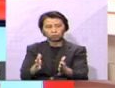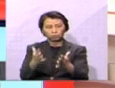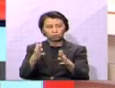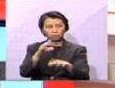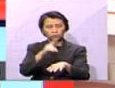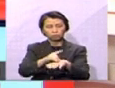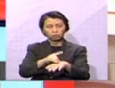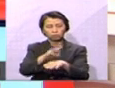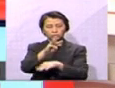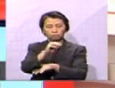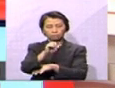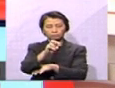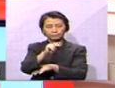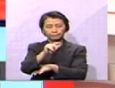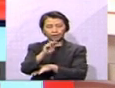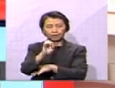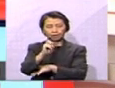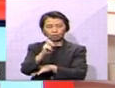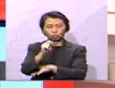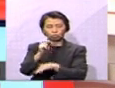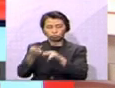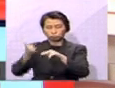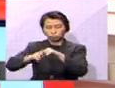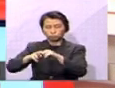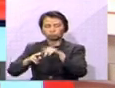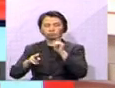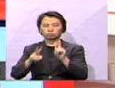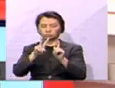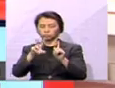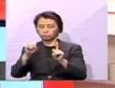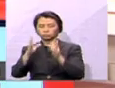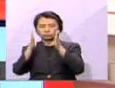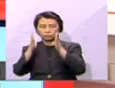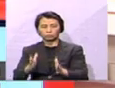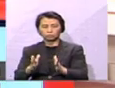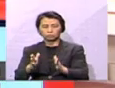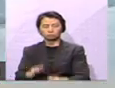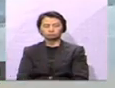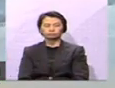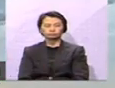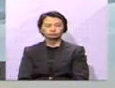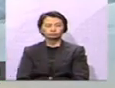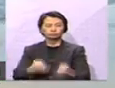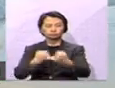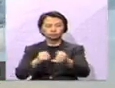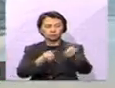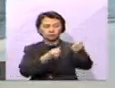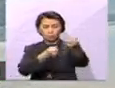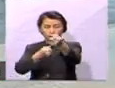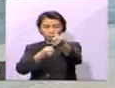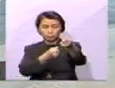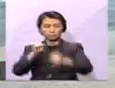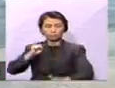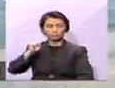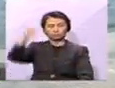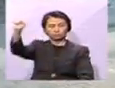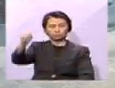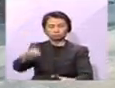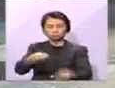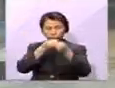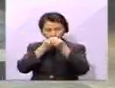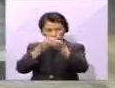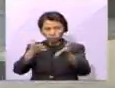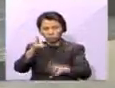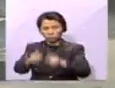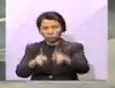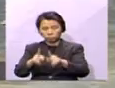di membangkut meningkat kepada 120 orang menurut kenyataan jabatan Bomba dan penyelamat Sabah memaklumkan